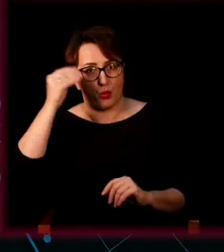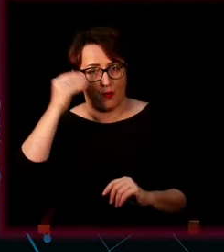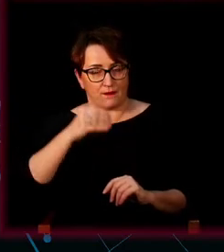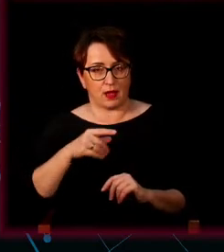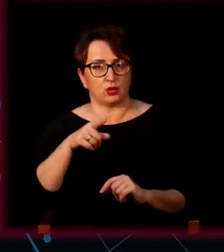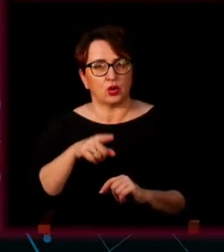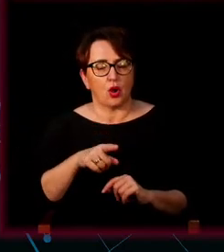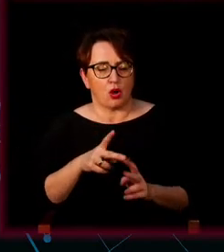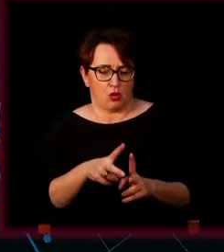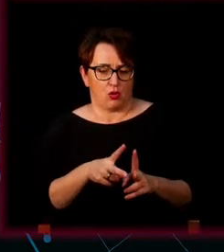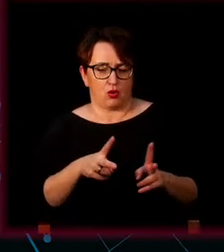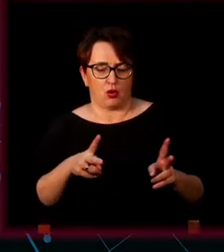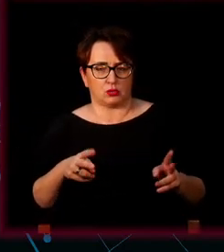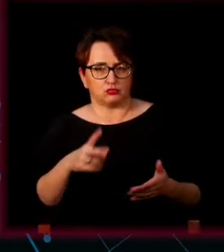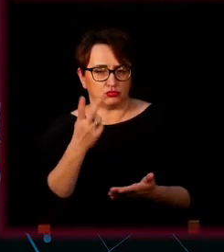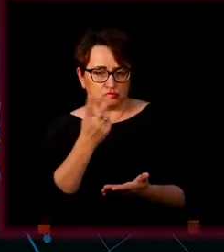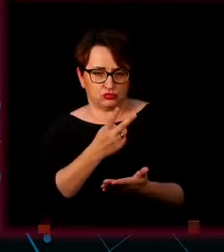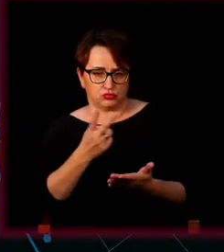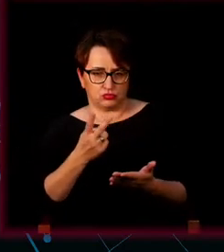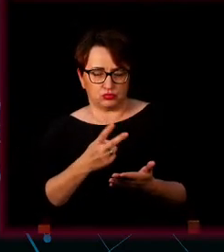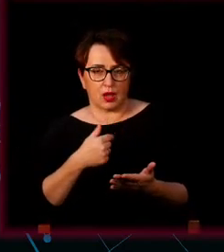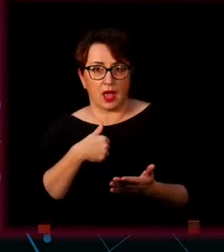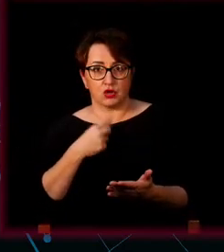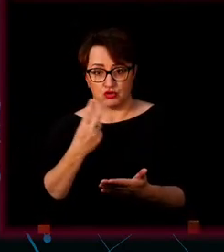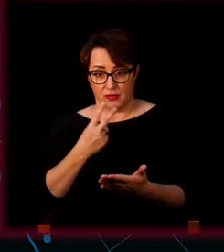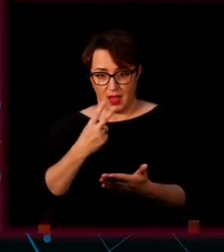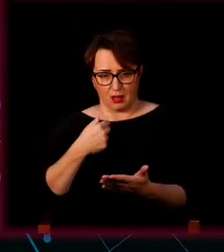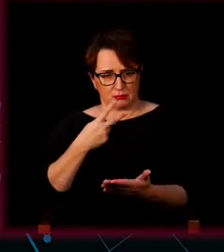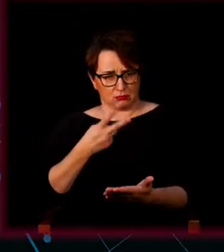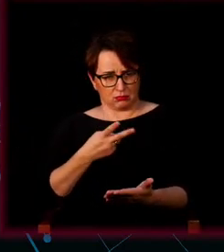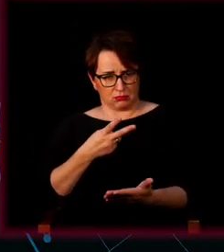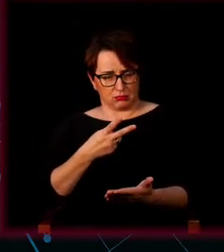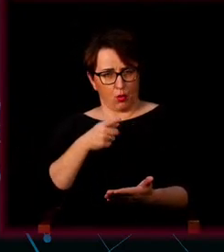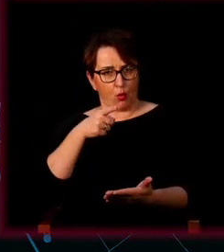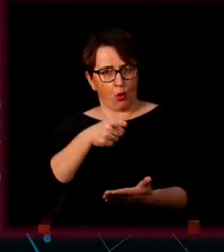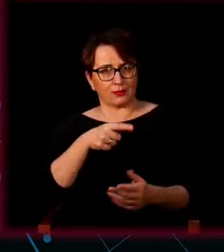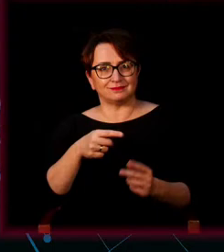przesłania przez jakiś czas zapewne czytelnikom fakt,